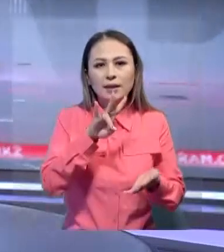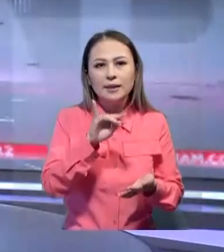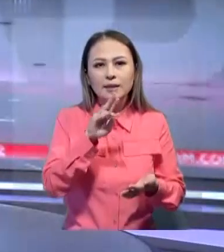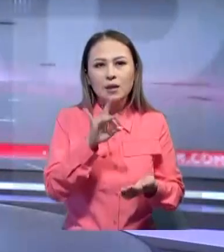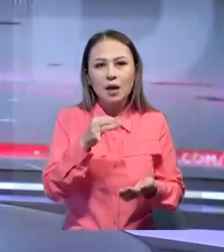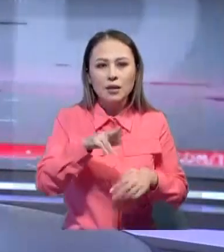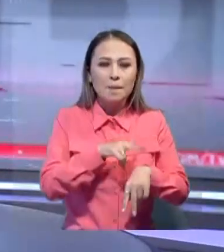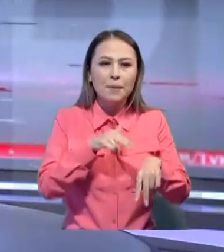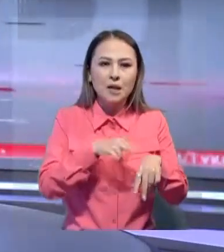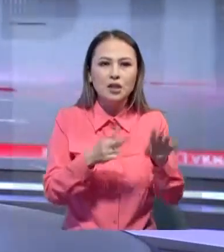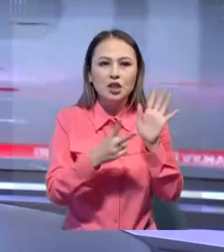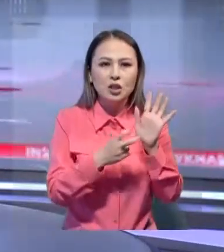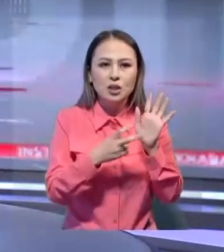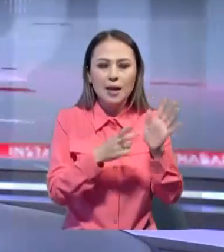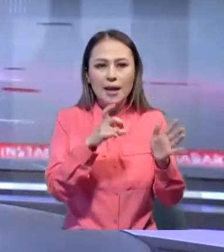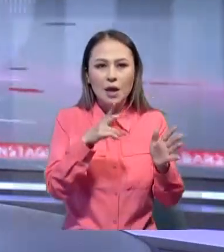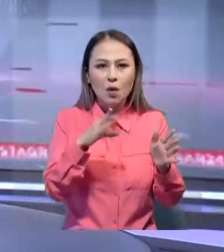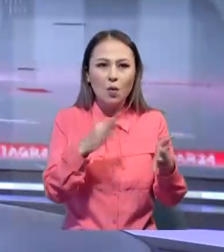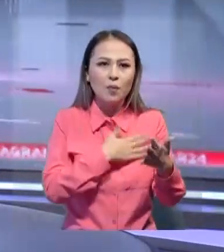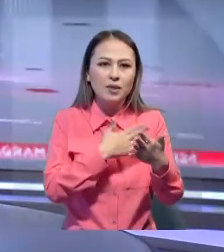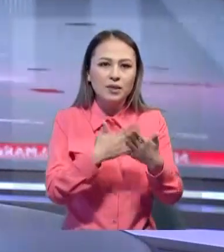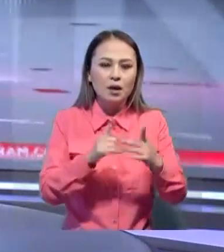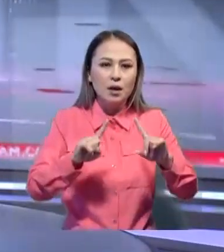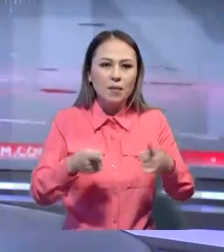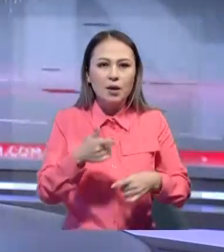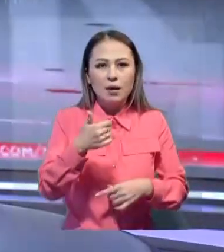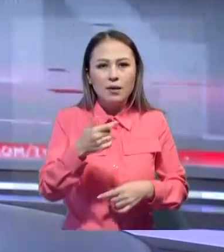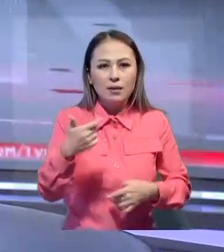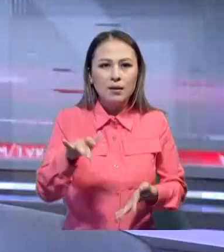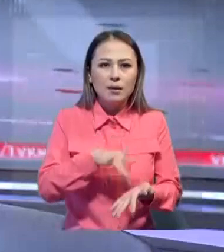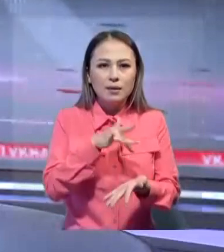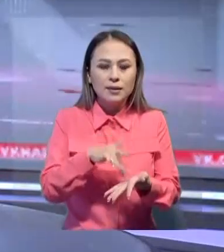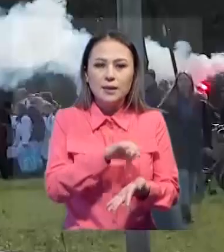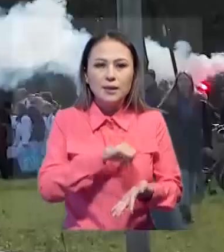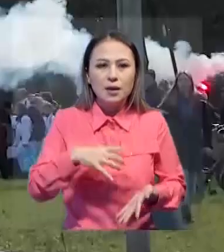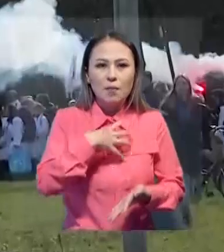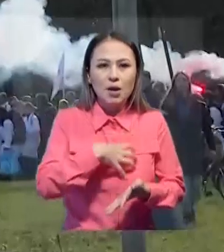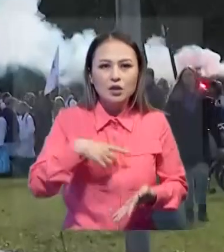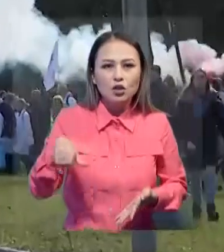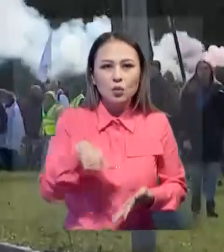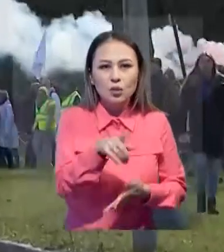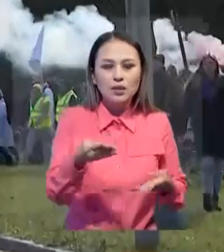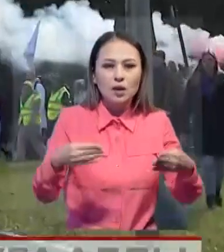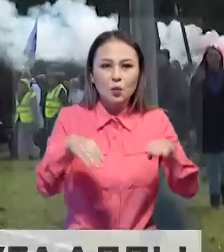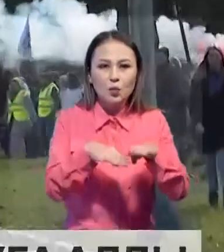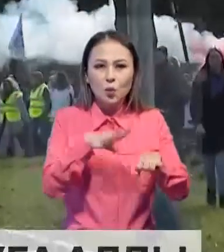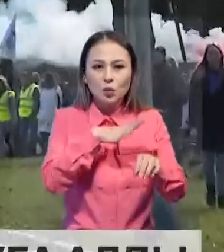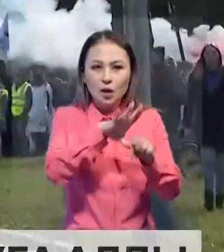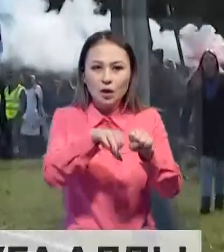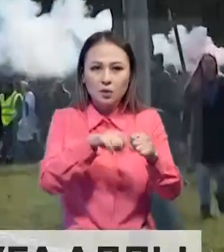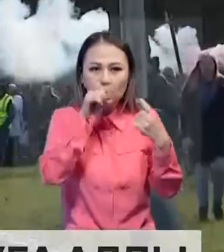Нидерланды полициясы 700 эко белсендіні қамауға алды. Олар Гага қаласындағы ең маңызды жолдардың бірін жауып тастаған.